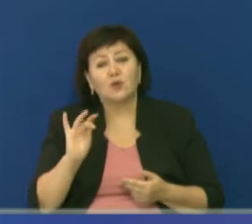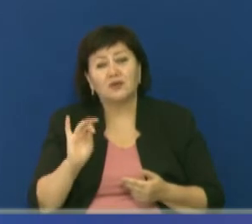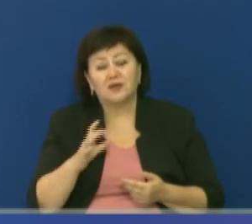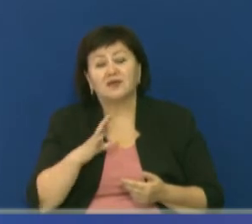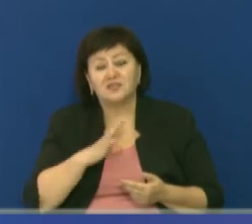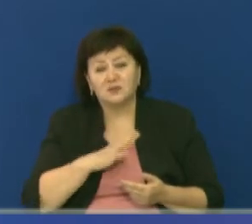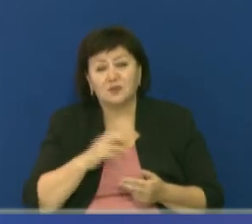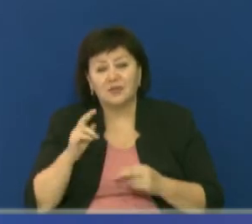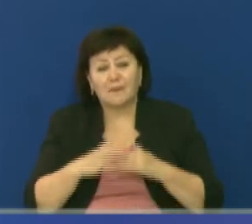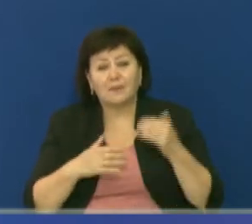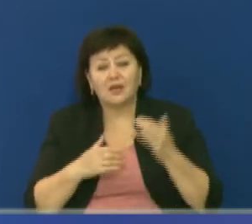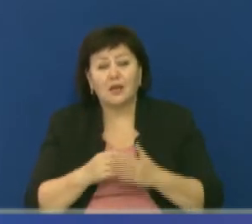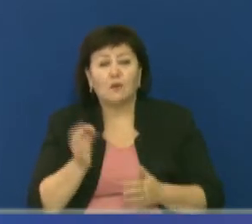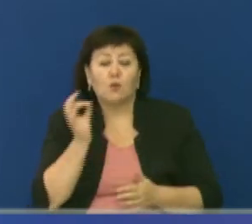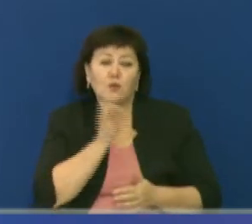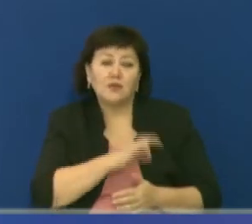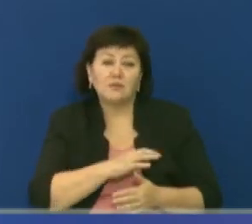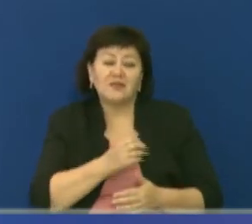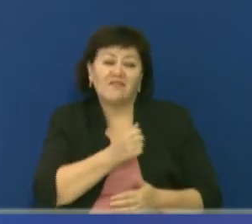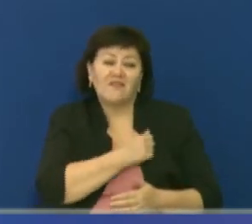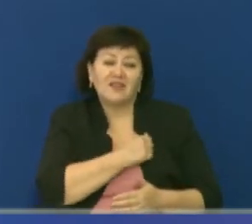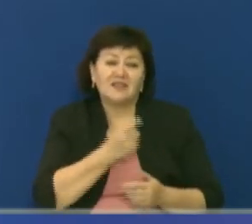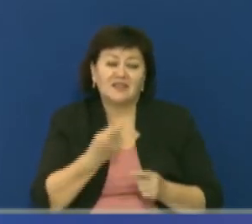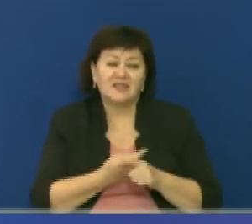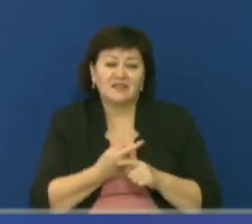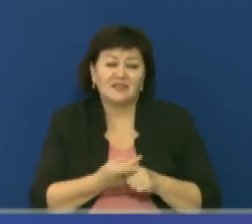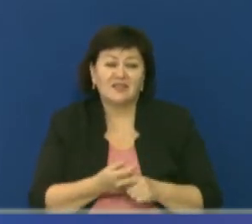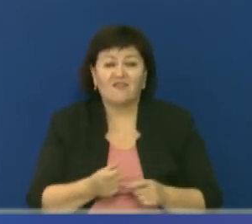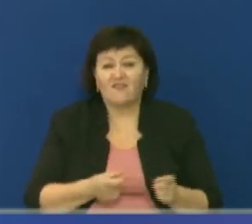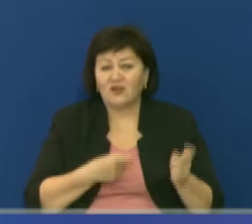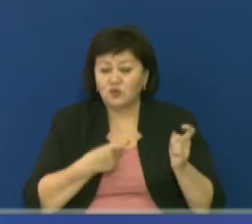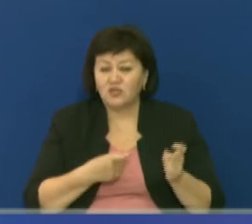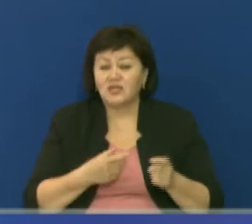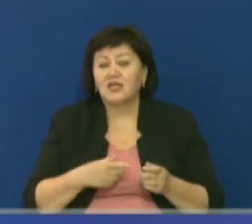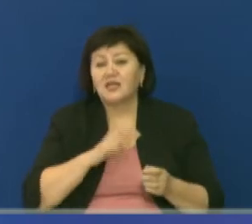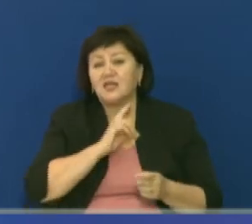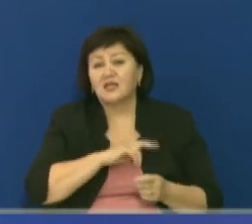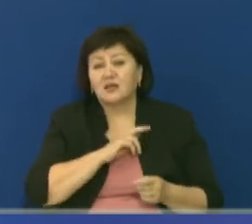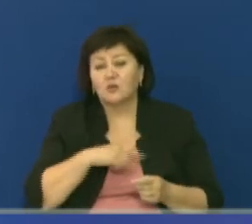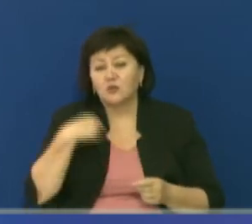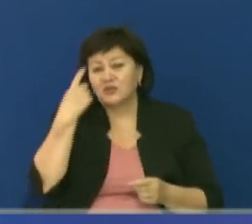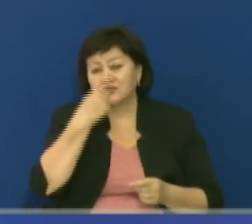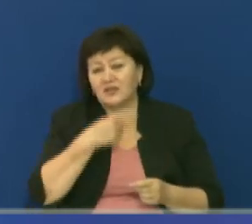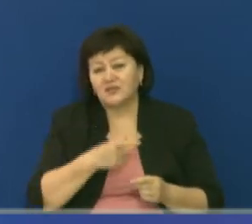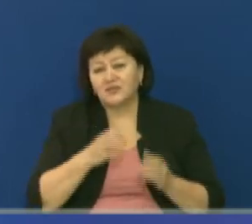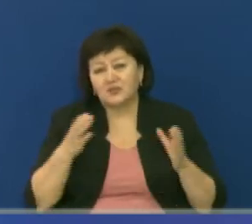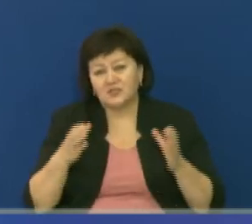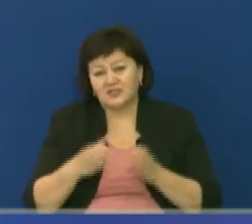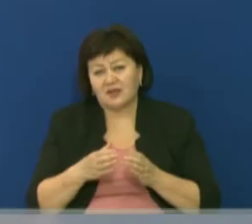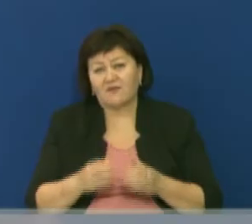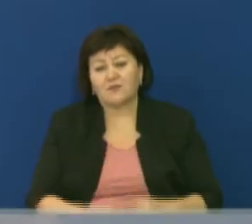необходимые навыки по применению военной техники и вооружения, а также работы с личным составом. Подробности в следующем